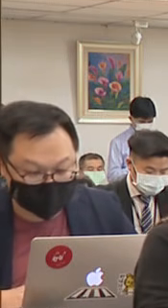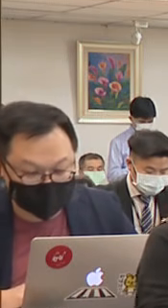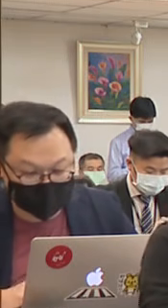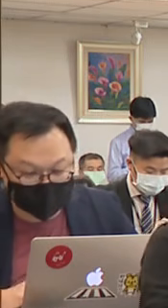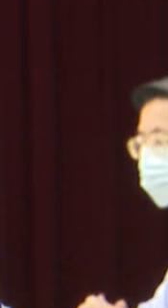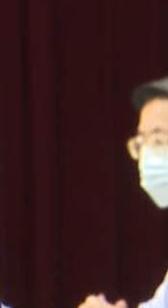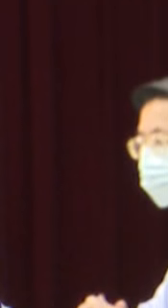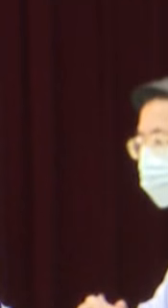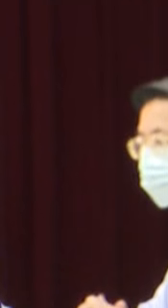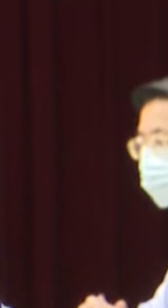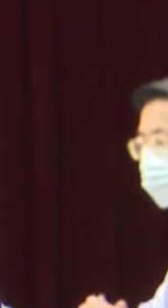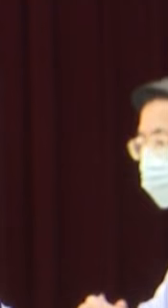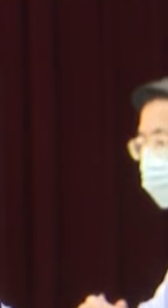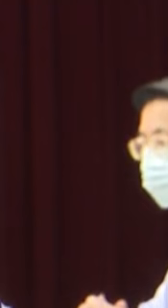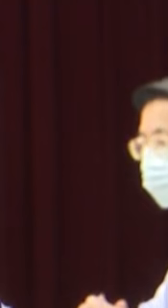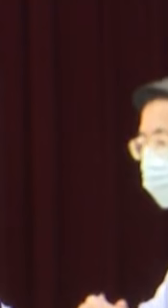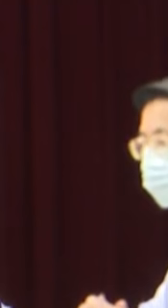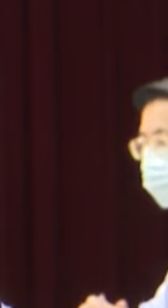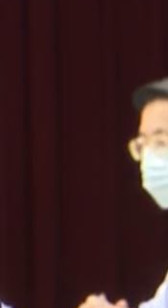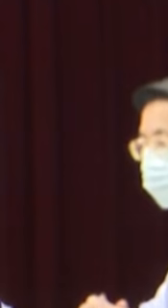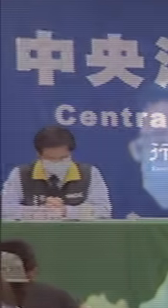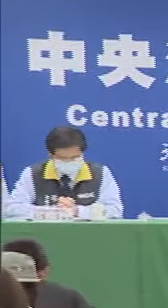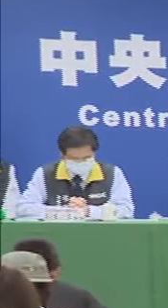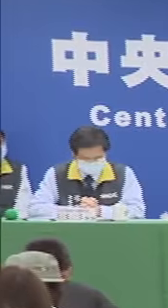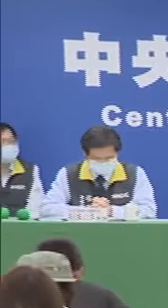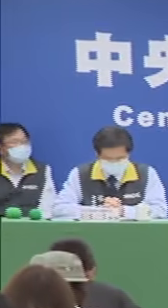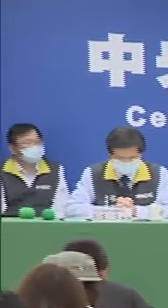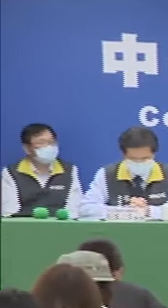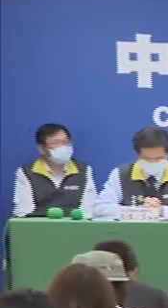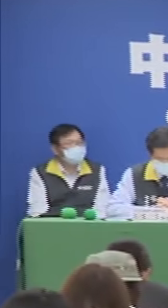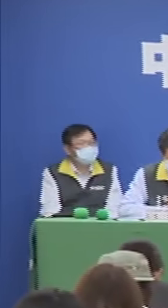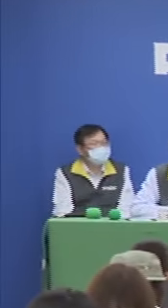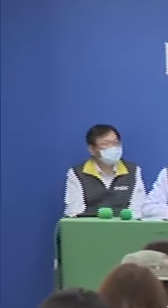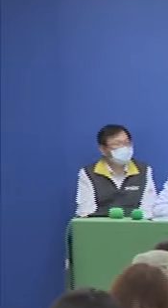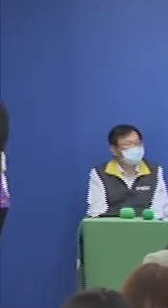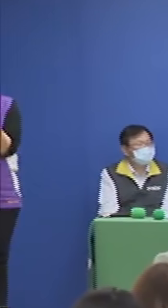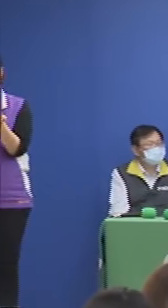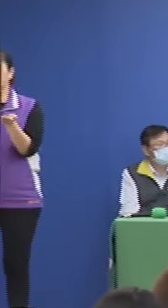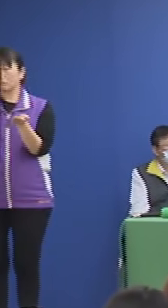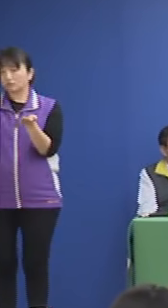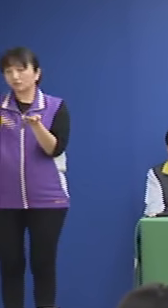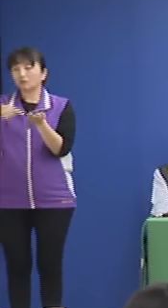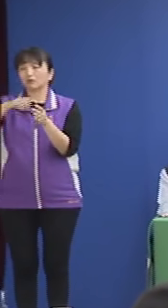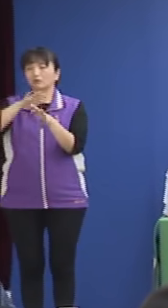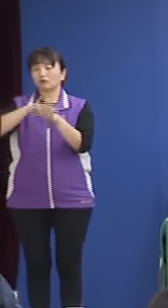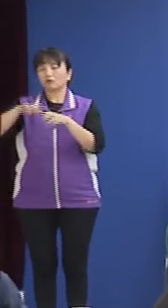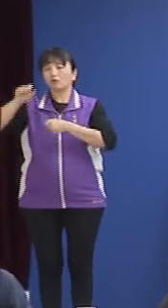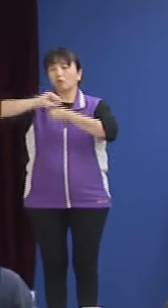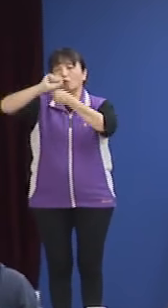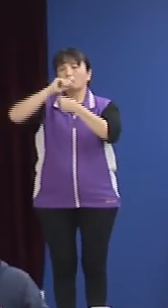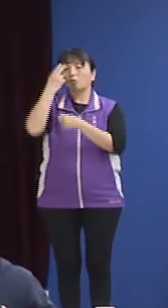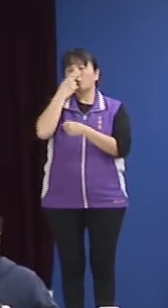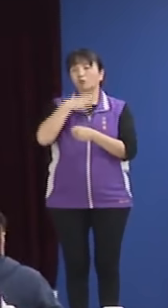军舰人员全部做血清抗体检测。新唐人亚太电视池千里黄燕玲台湾台北报道。